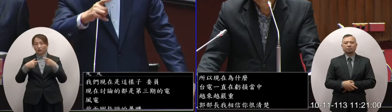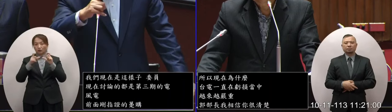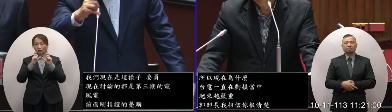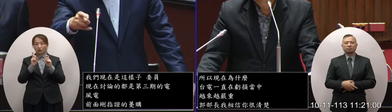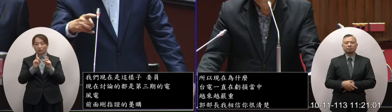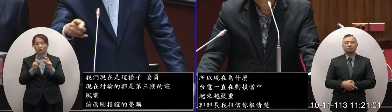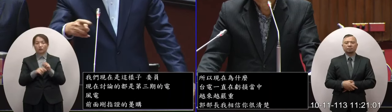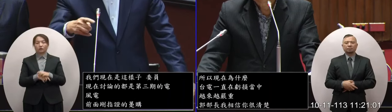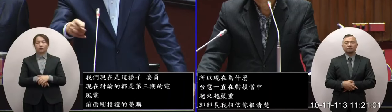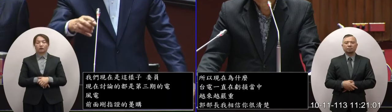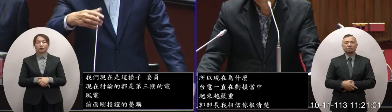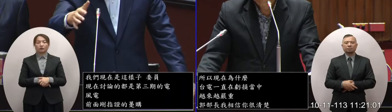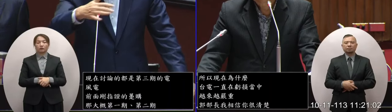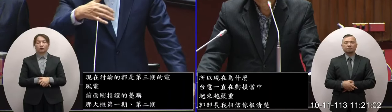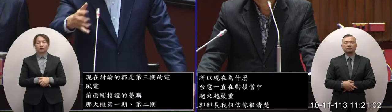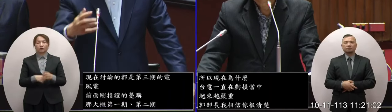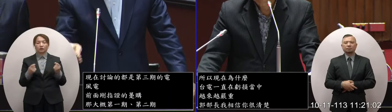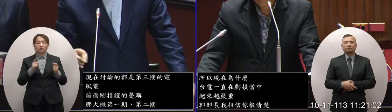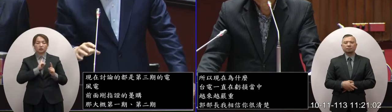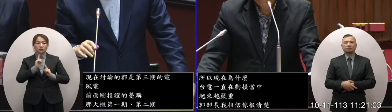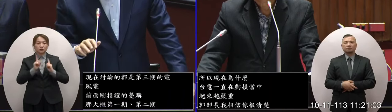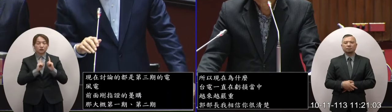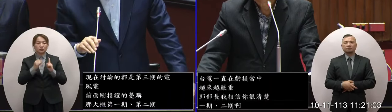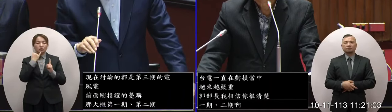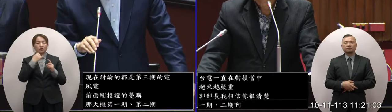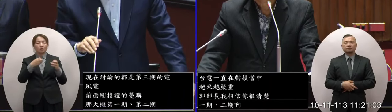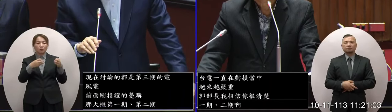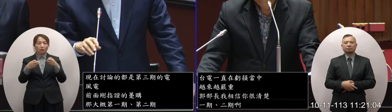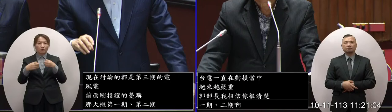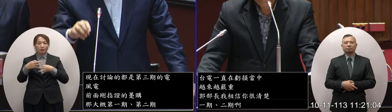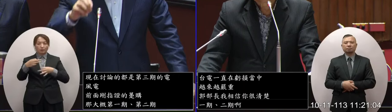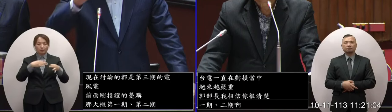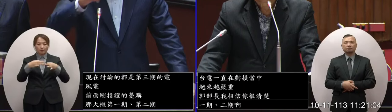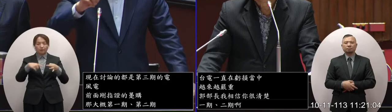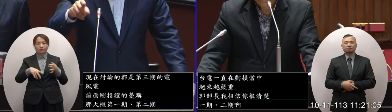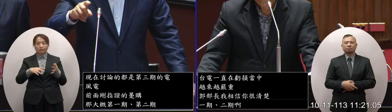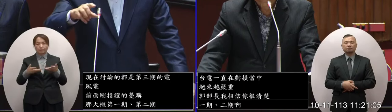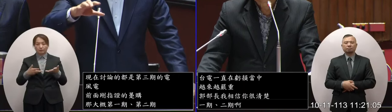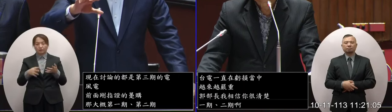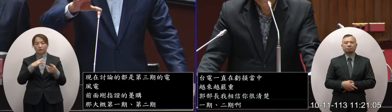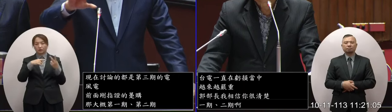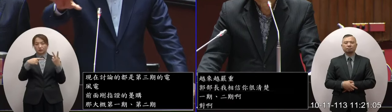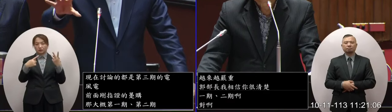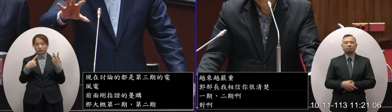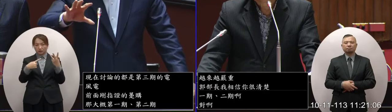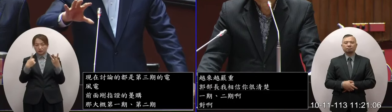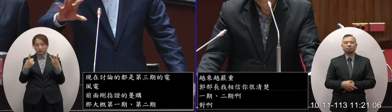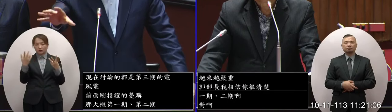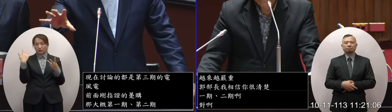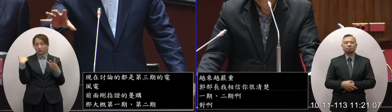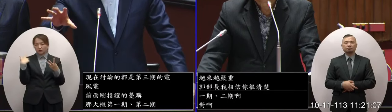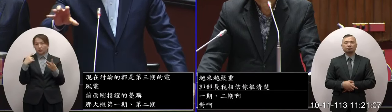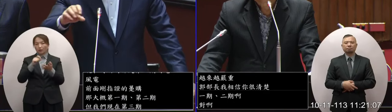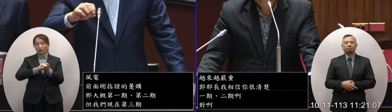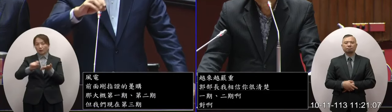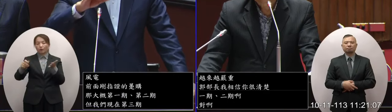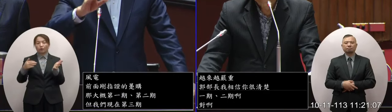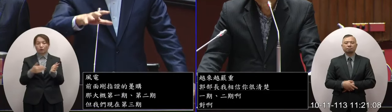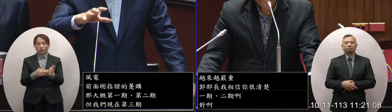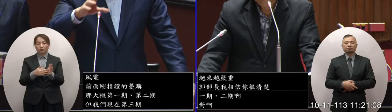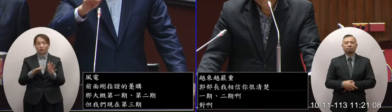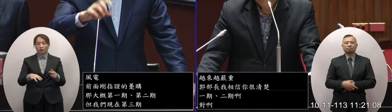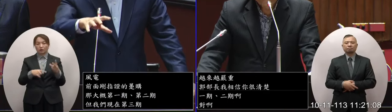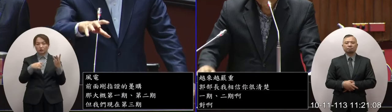到这个就是自由交易的这个状况。那因为它3之1在之前就已经开标了，